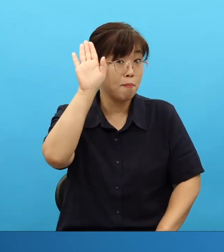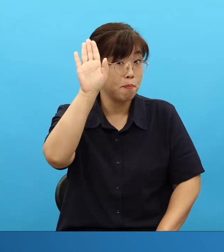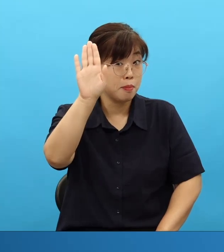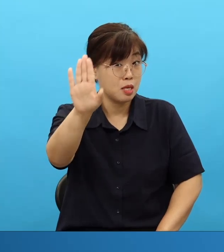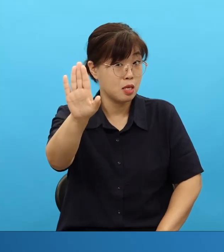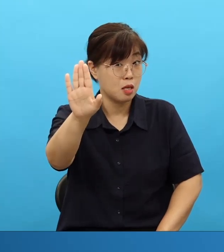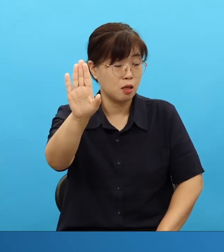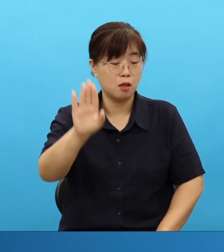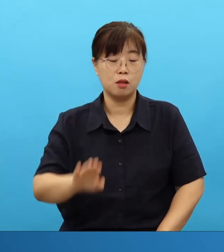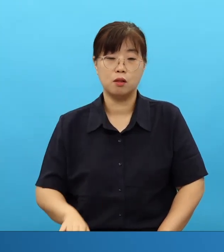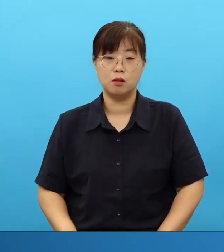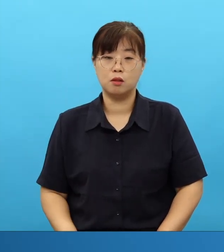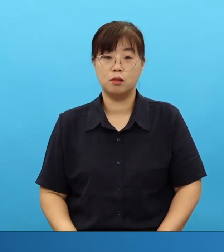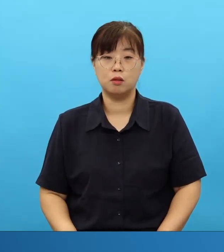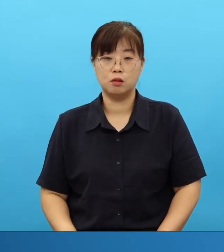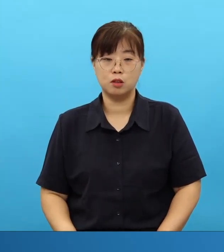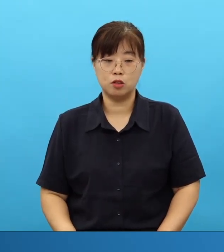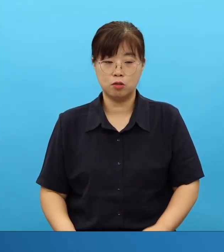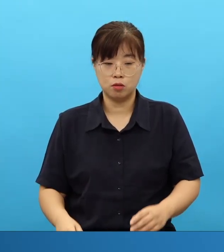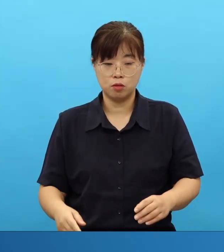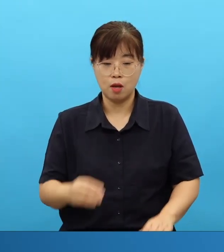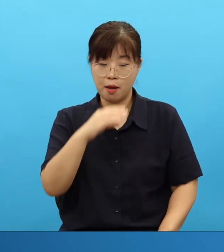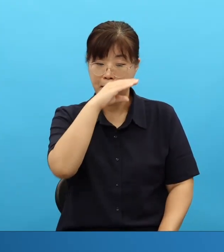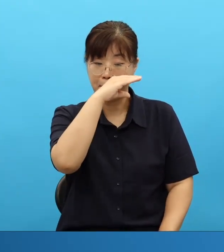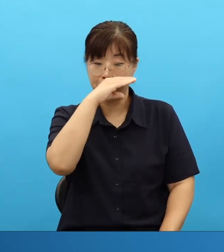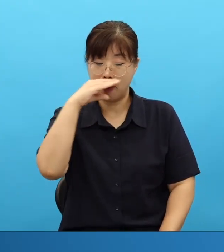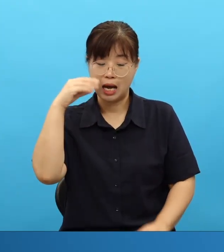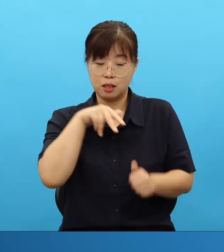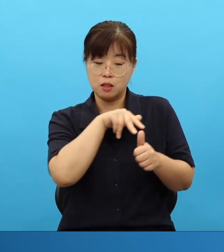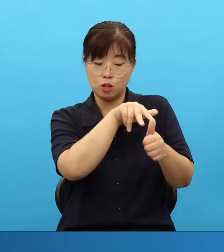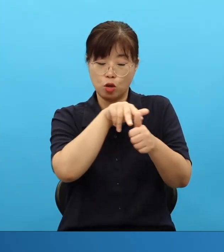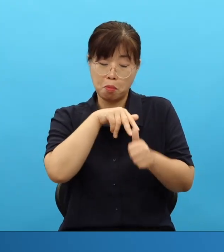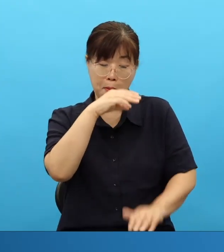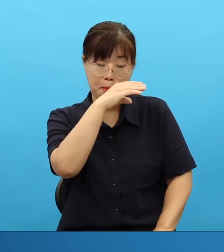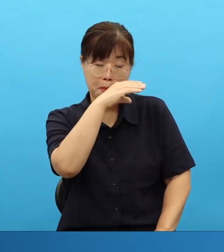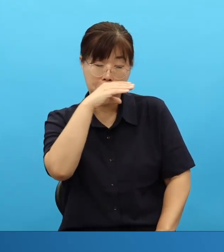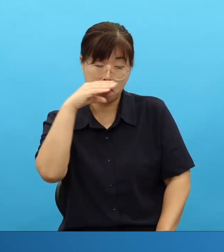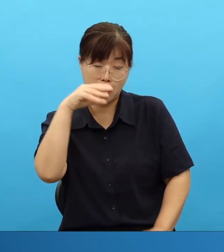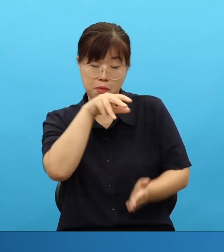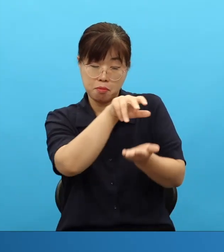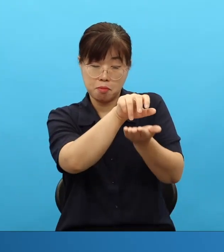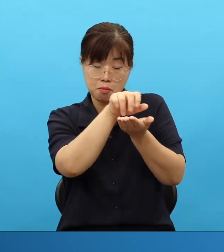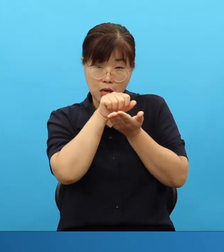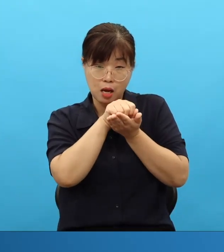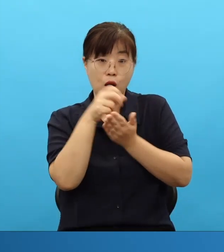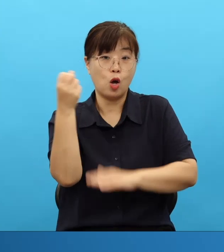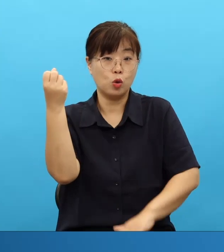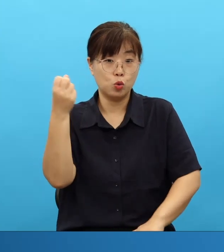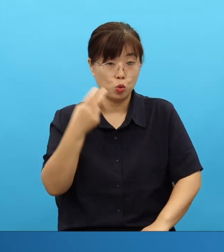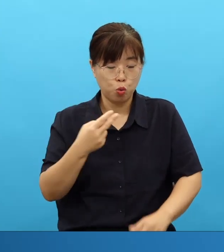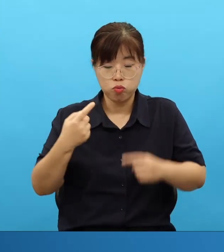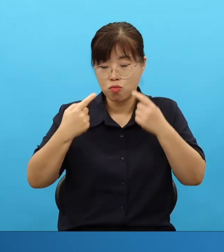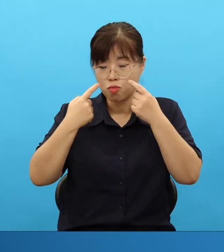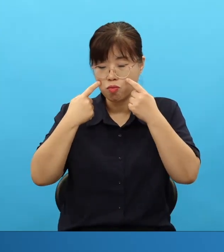미래입니다 정보만 가지게 아닙니다 정확한 답을 가지고 바꾸는